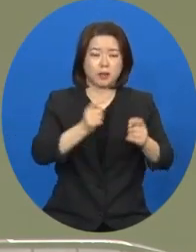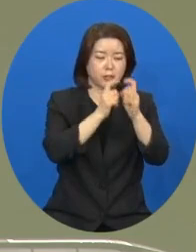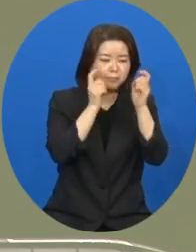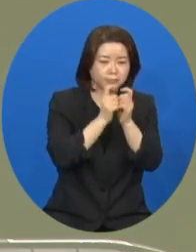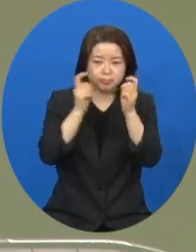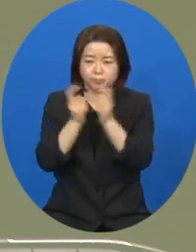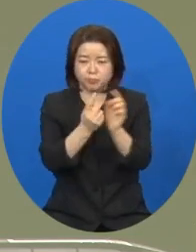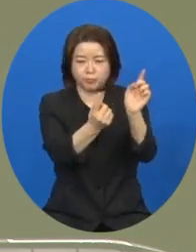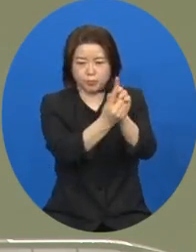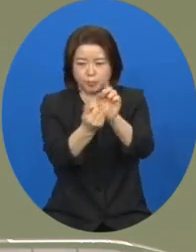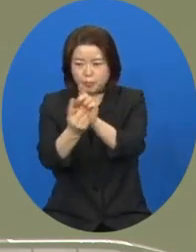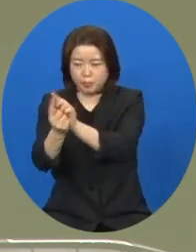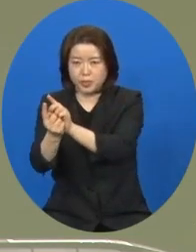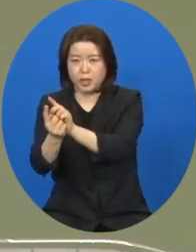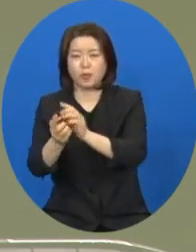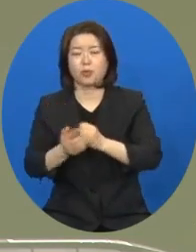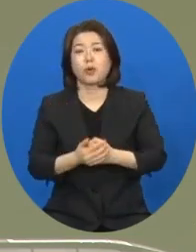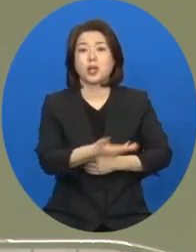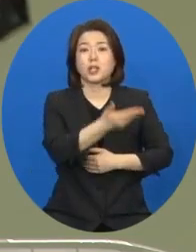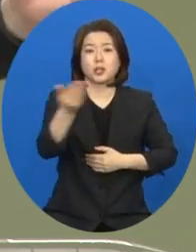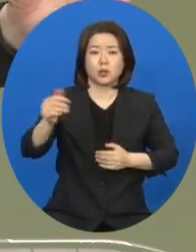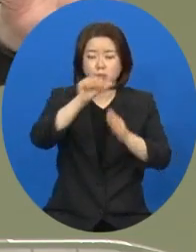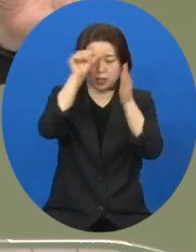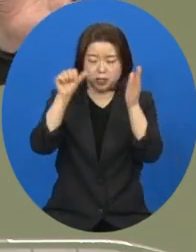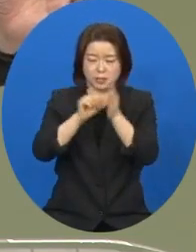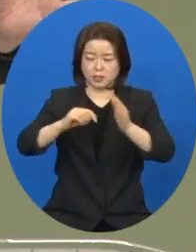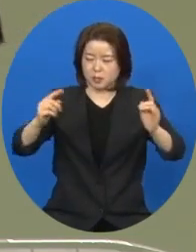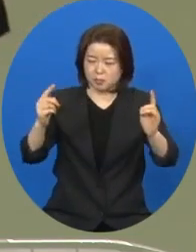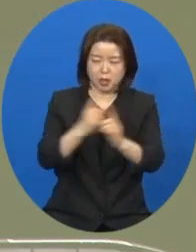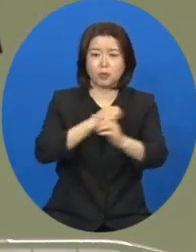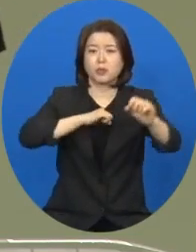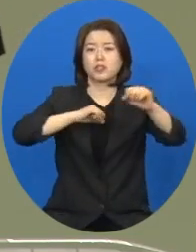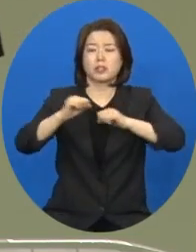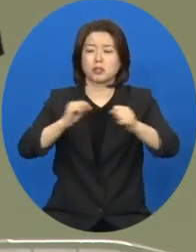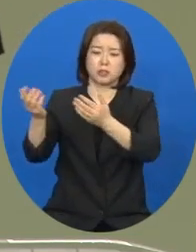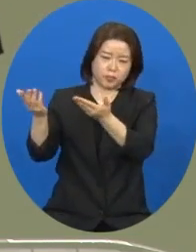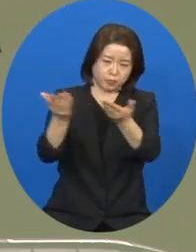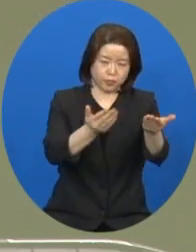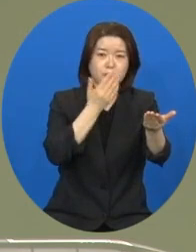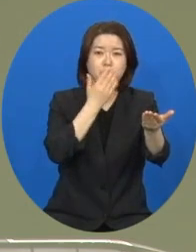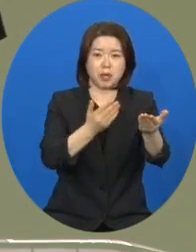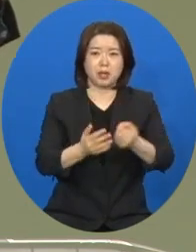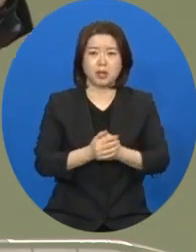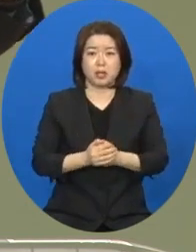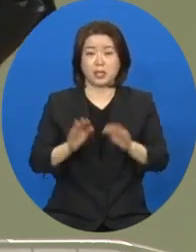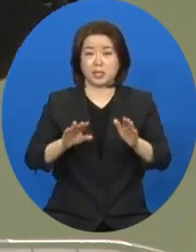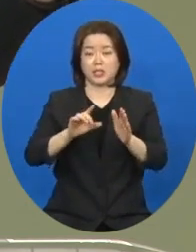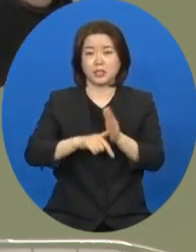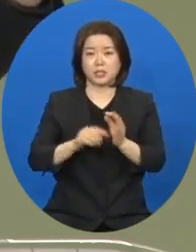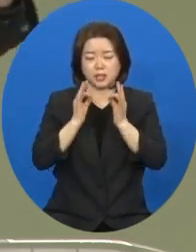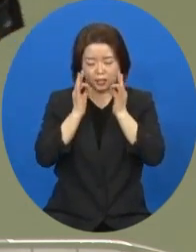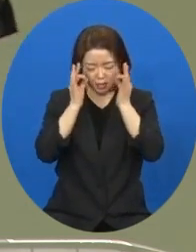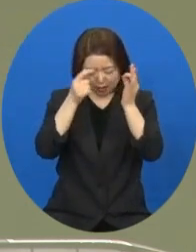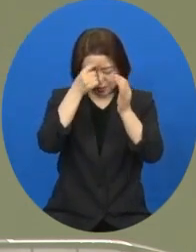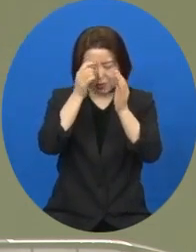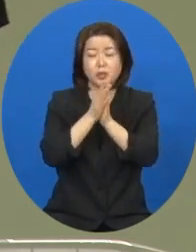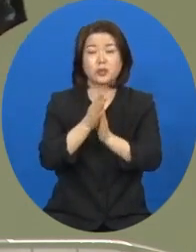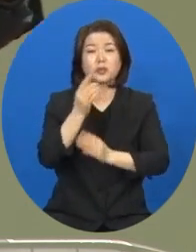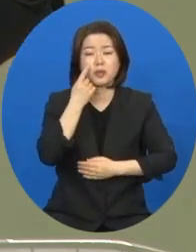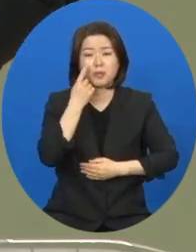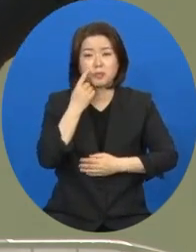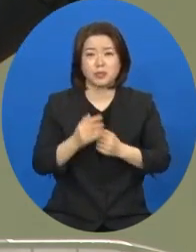만나 주시고 그리고 여러분의 인생을 바꾸는 역사를 주실 것입니다. 이 시간 우리 간절히 기도합시다.